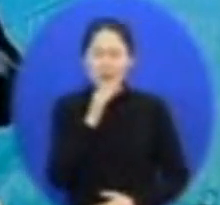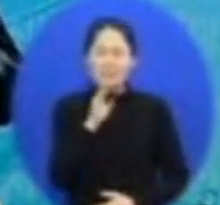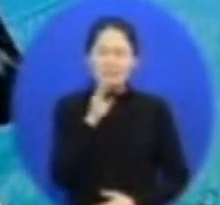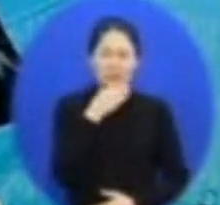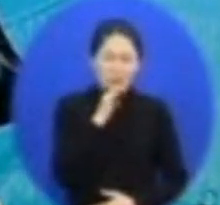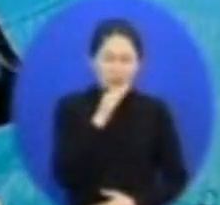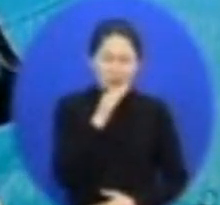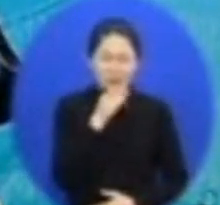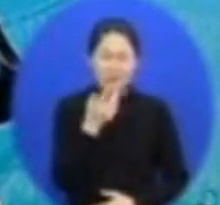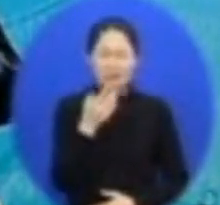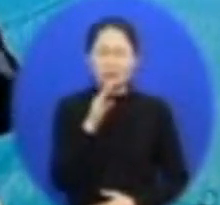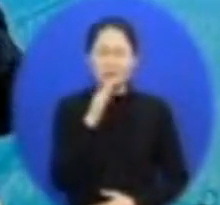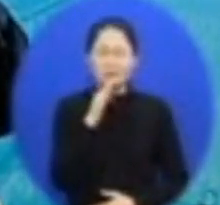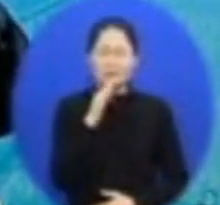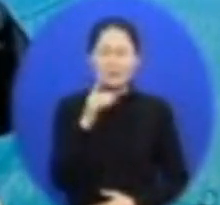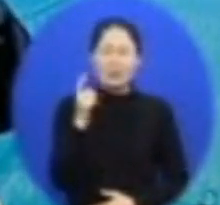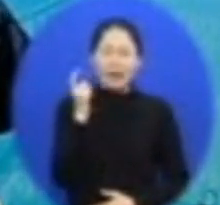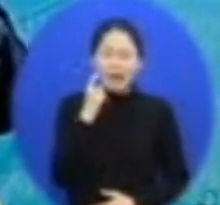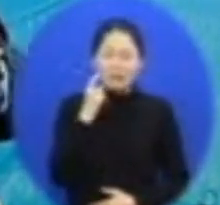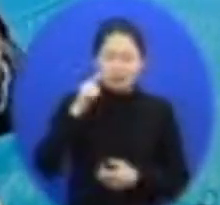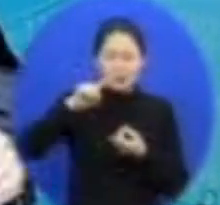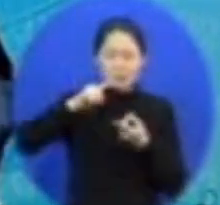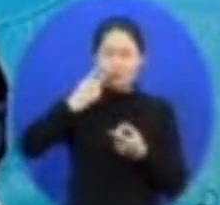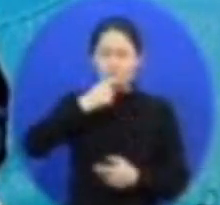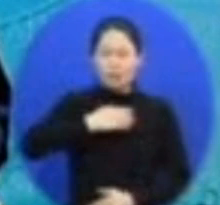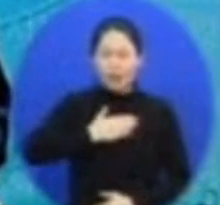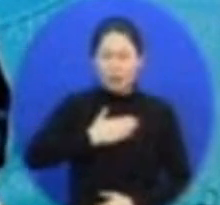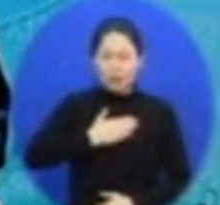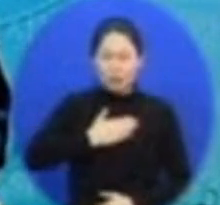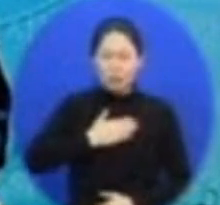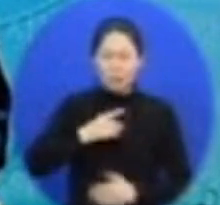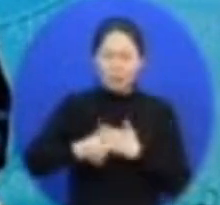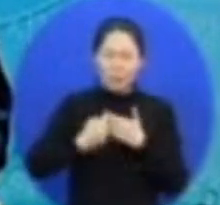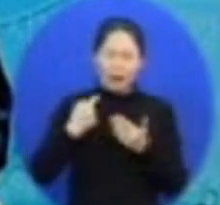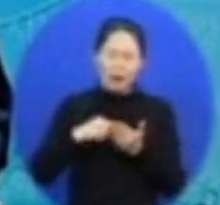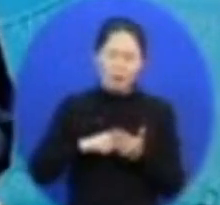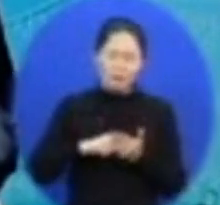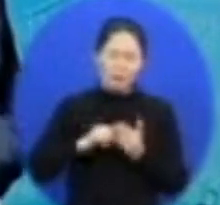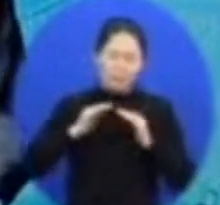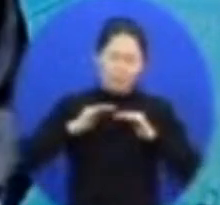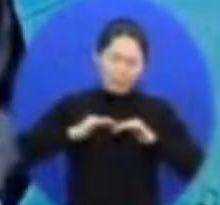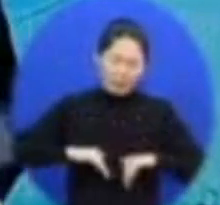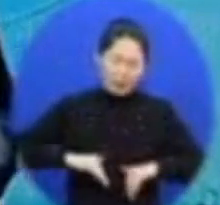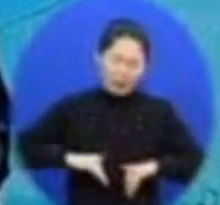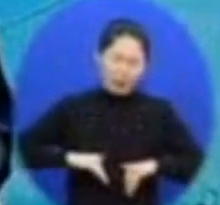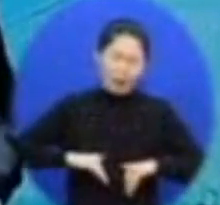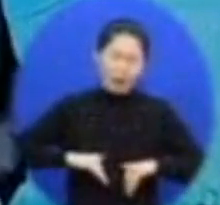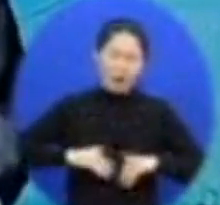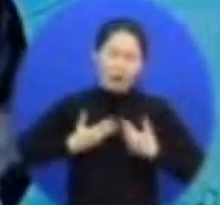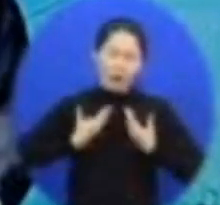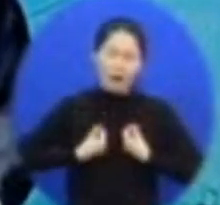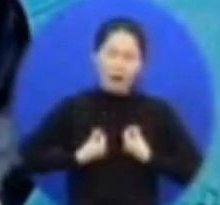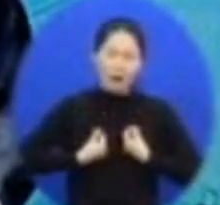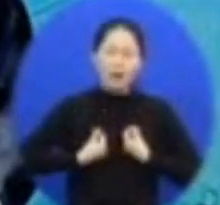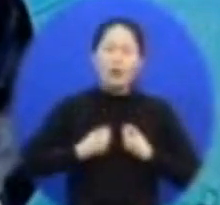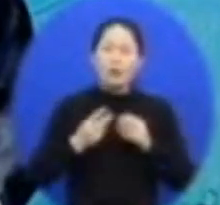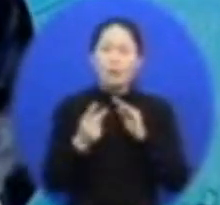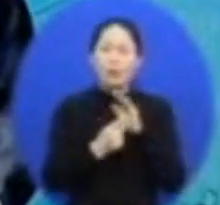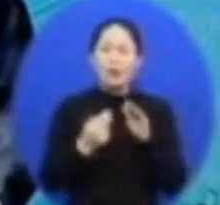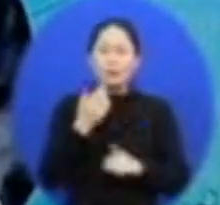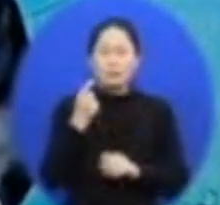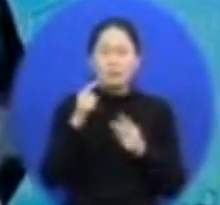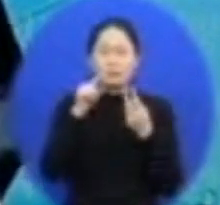생각하고 제가 얼마나 마음이 무너져 썼는지 모릅니다 요한복음 13장 2절에